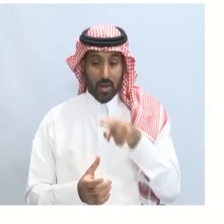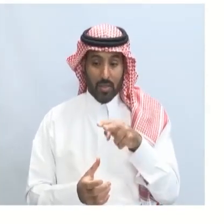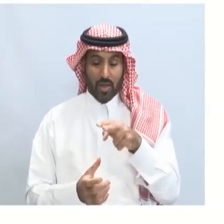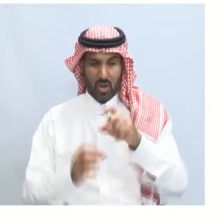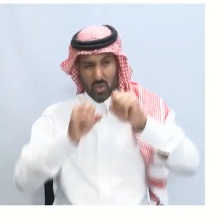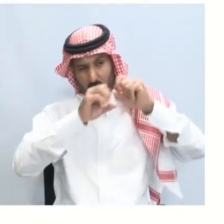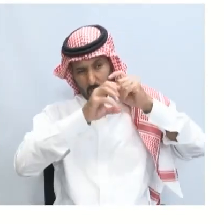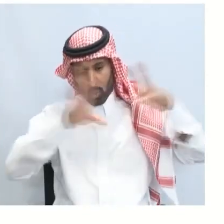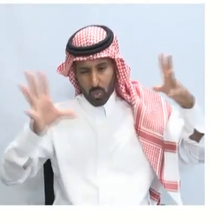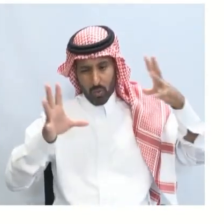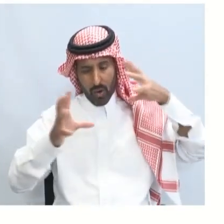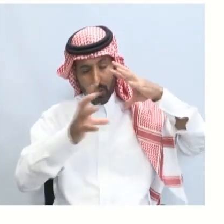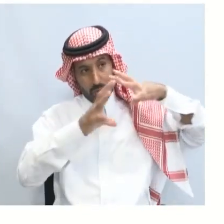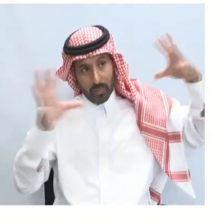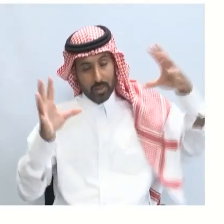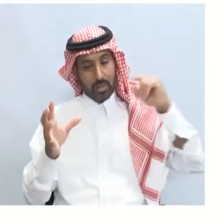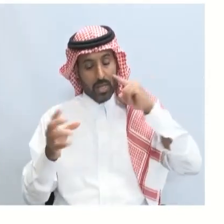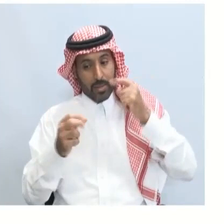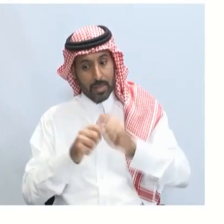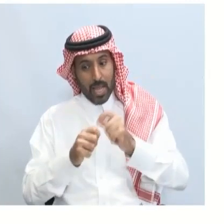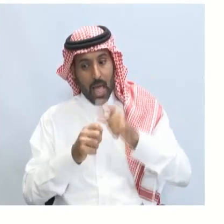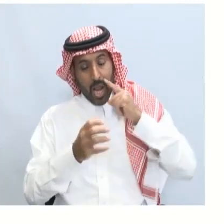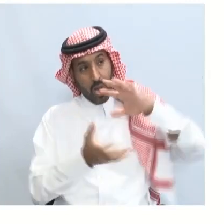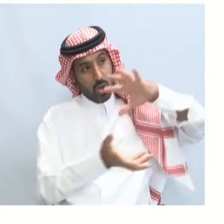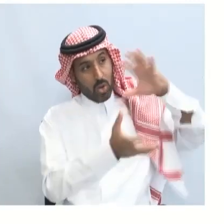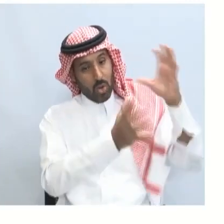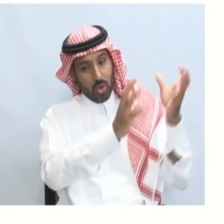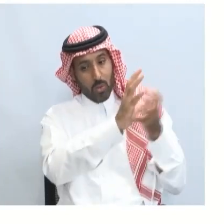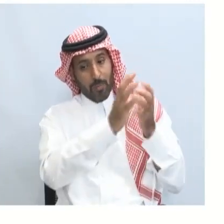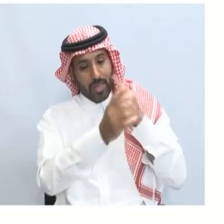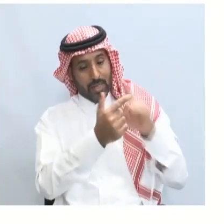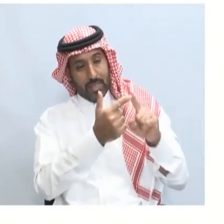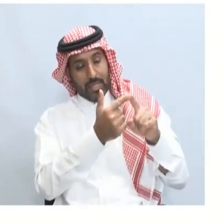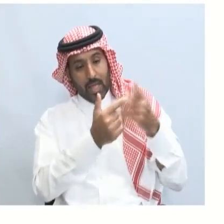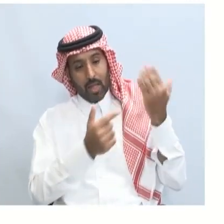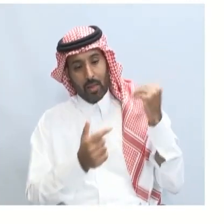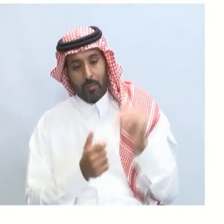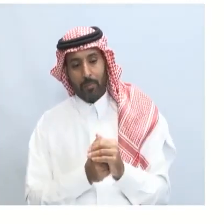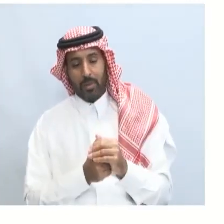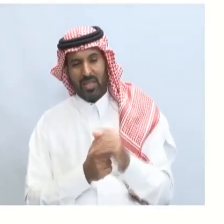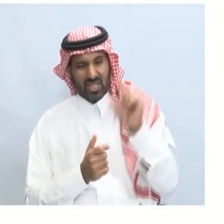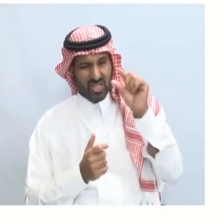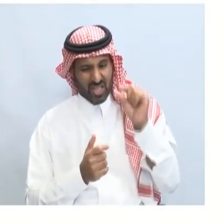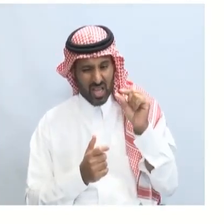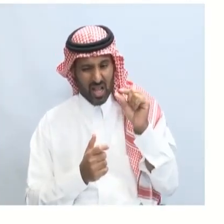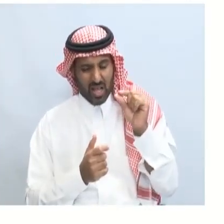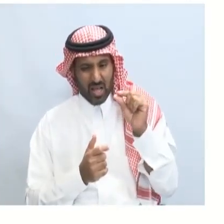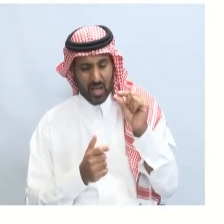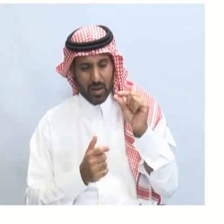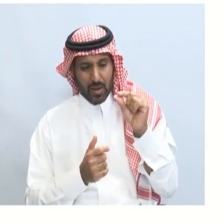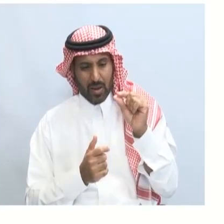الانفجار العظيم نشا الكون من حاله عظيمه الصغر